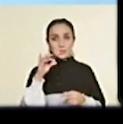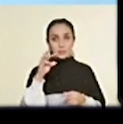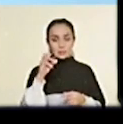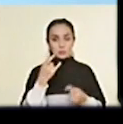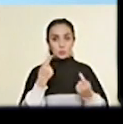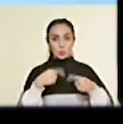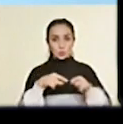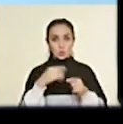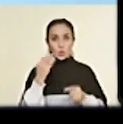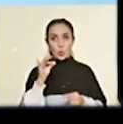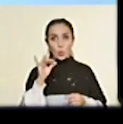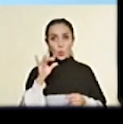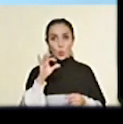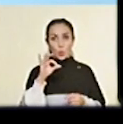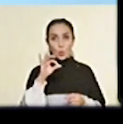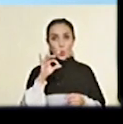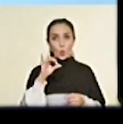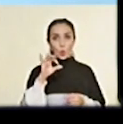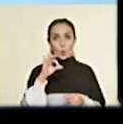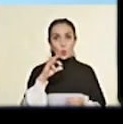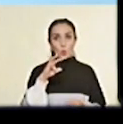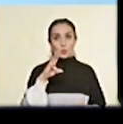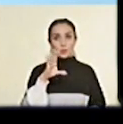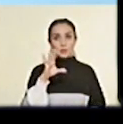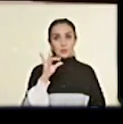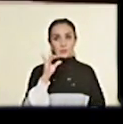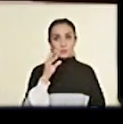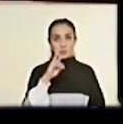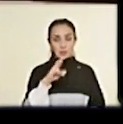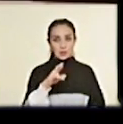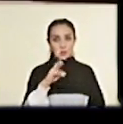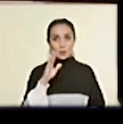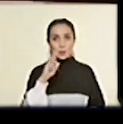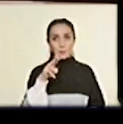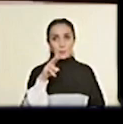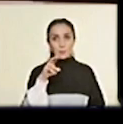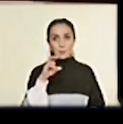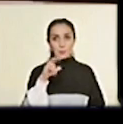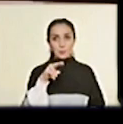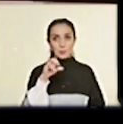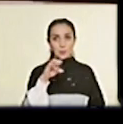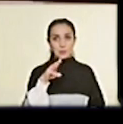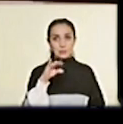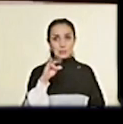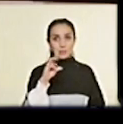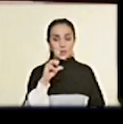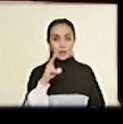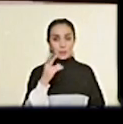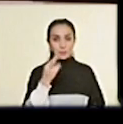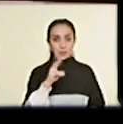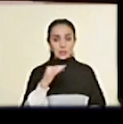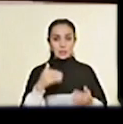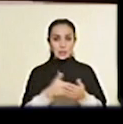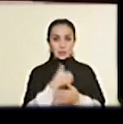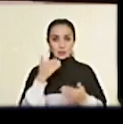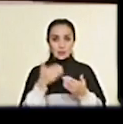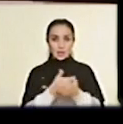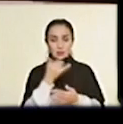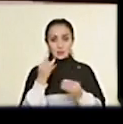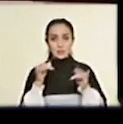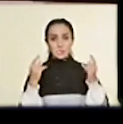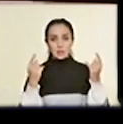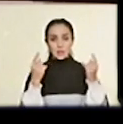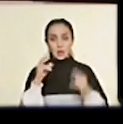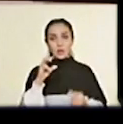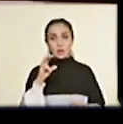esa Olviya, bundan tashqari Pantikapi, Xersonis kabi yangi-yangi yirik